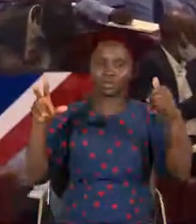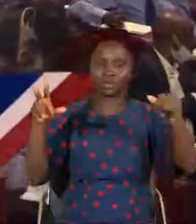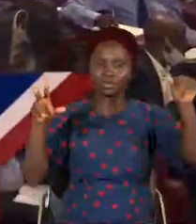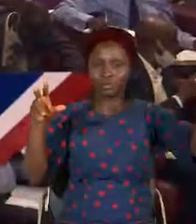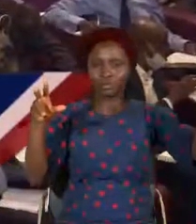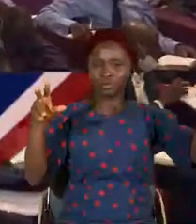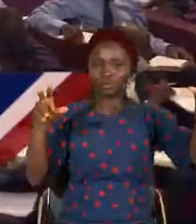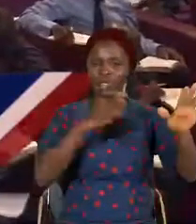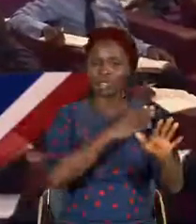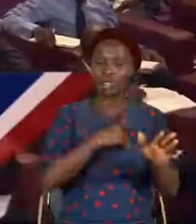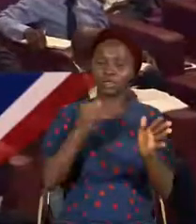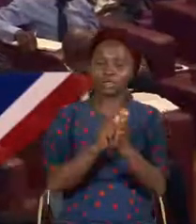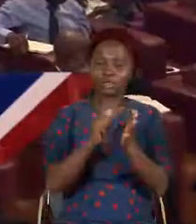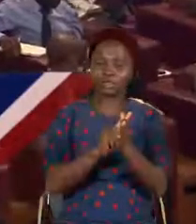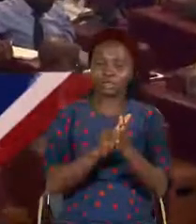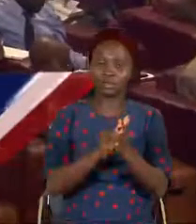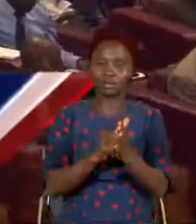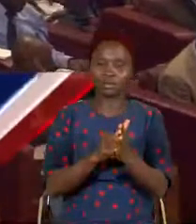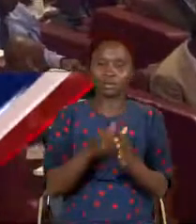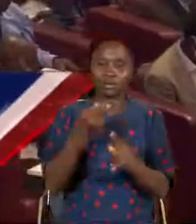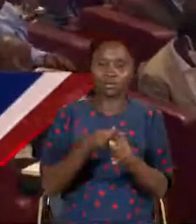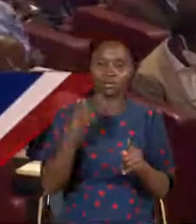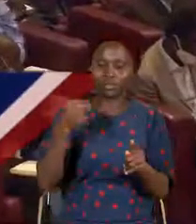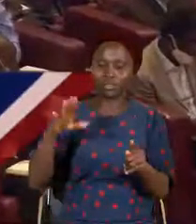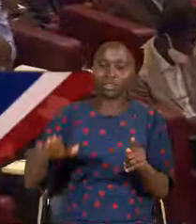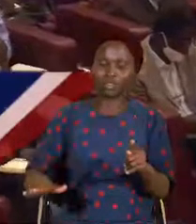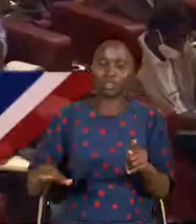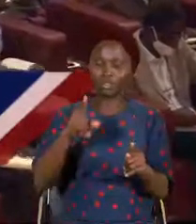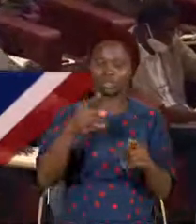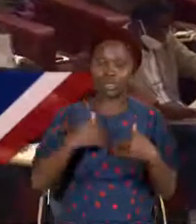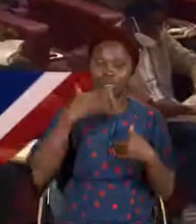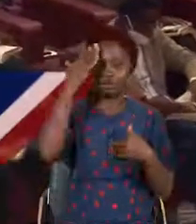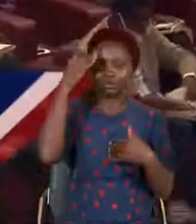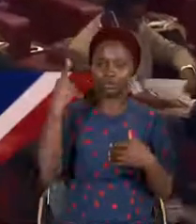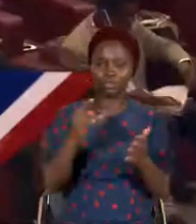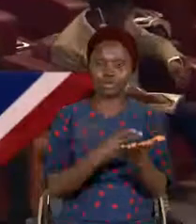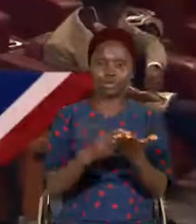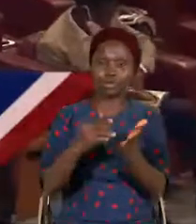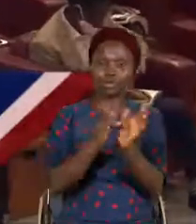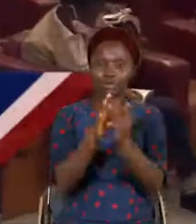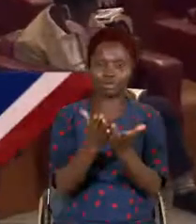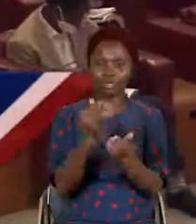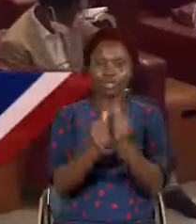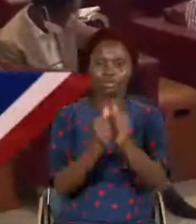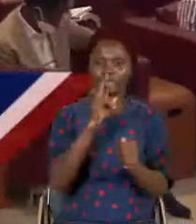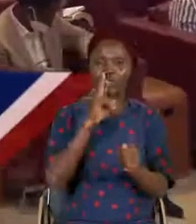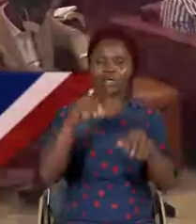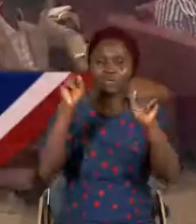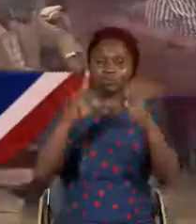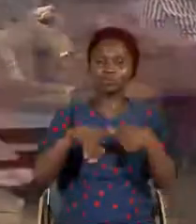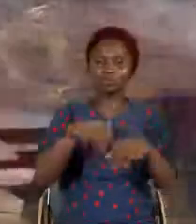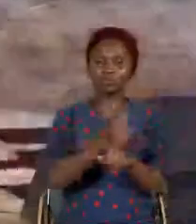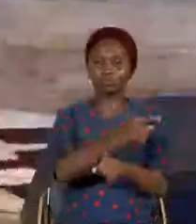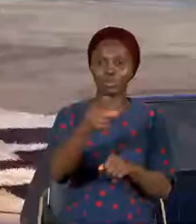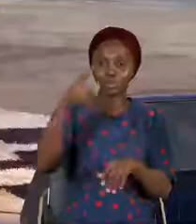2 Timothée 3, verset 15. 2 Timothée 3, verset 15. Dès ton enfance, tu connais les